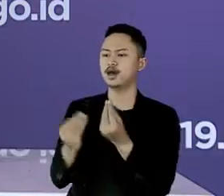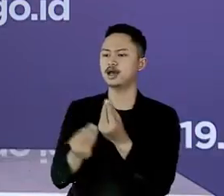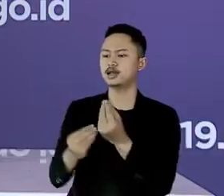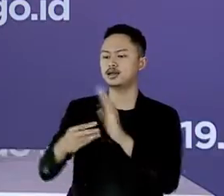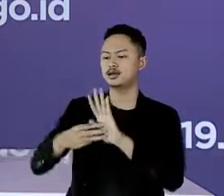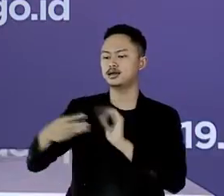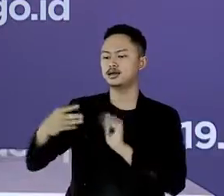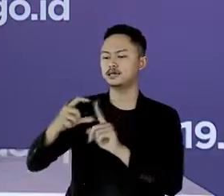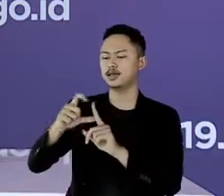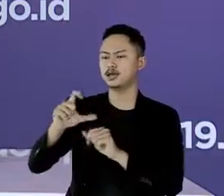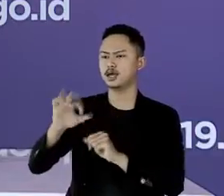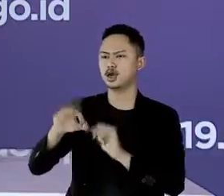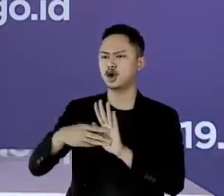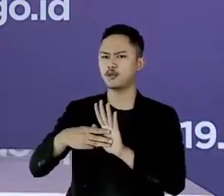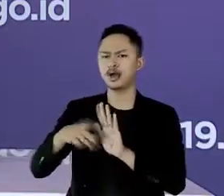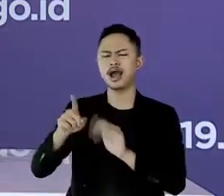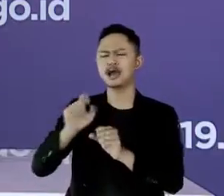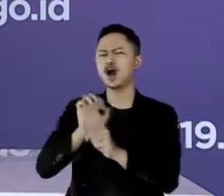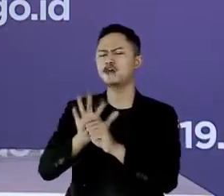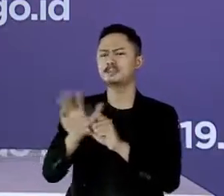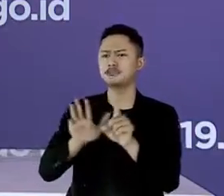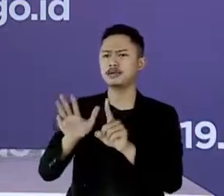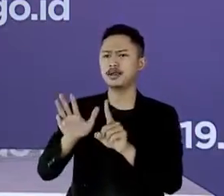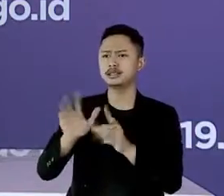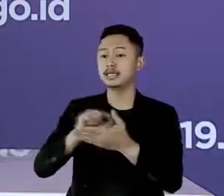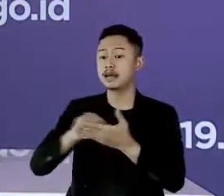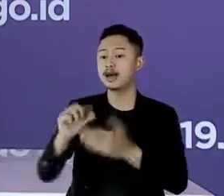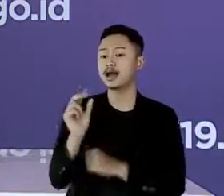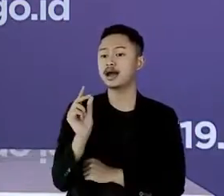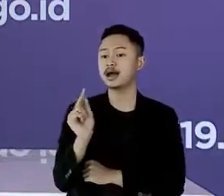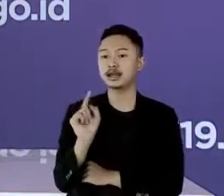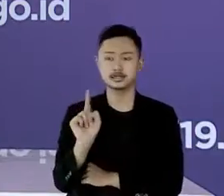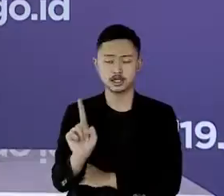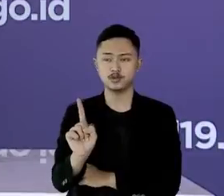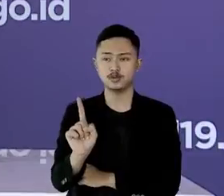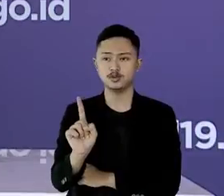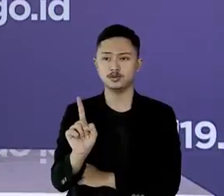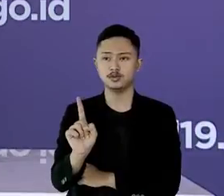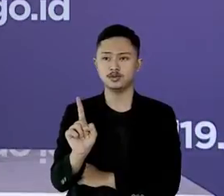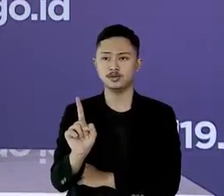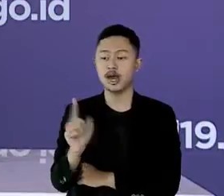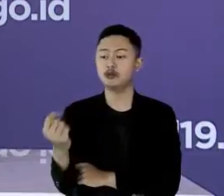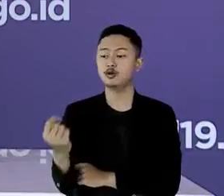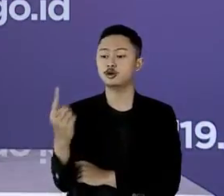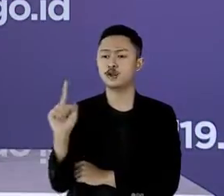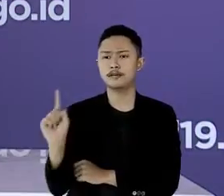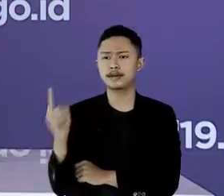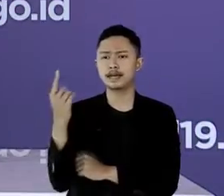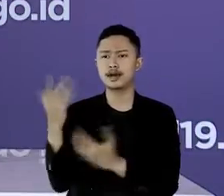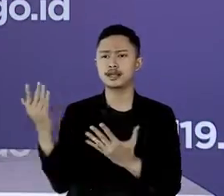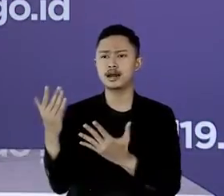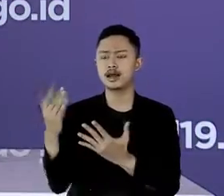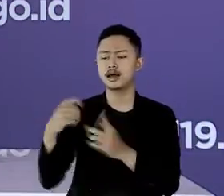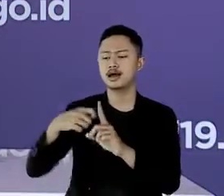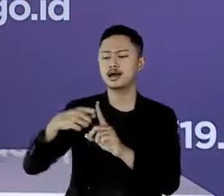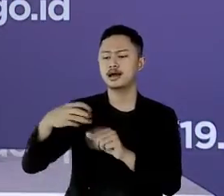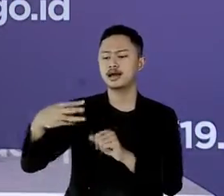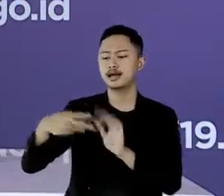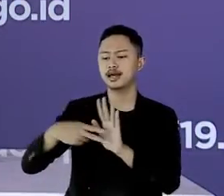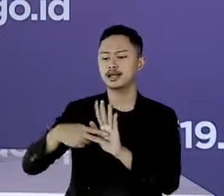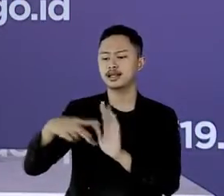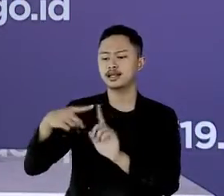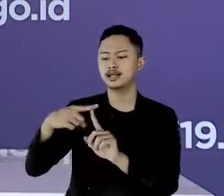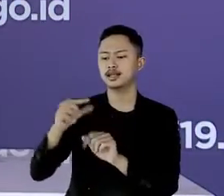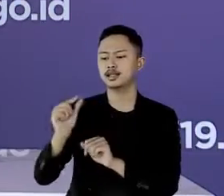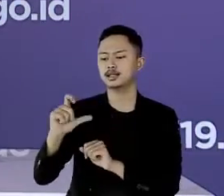terkait dengan varian covert 19 berjuluk R1 yang pertama kali muncul di Kentucky Amerika Serikat